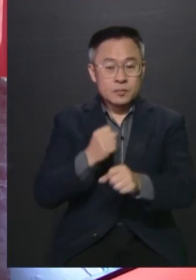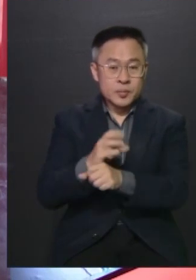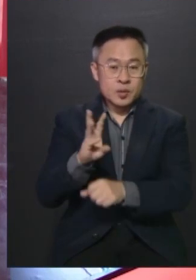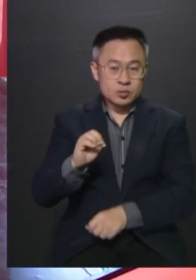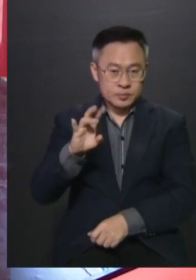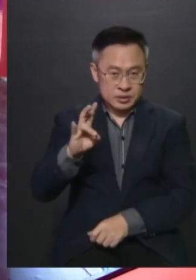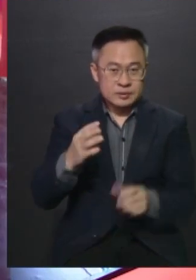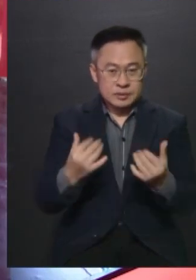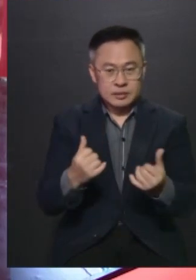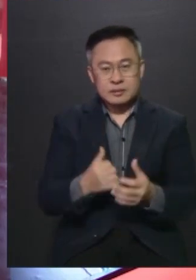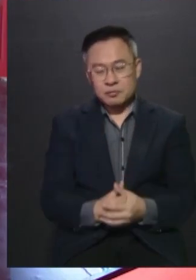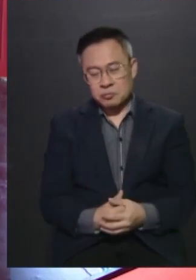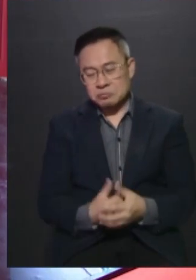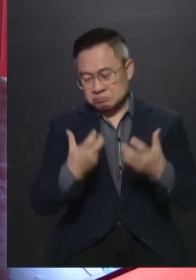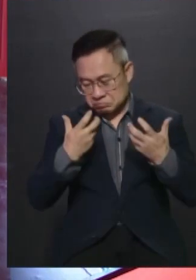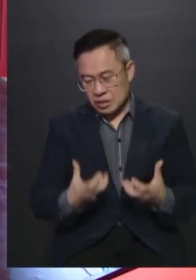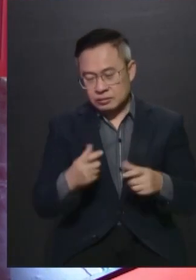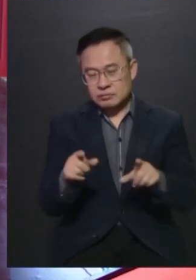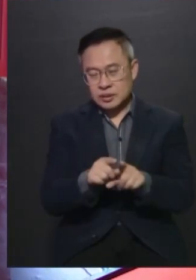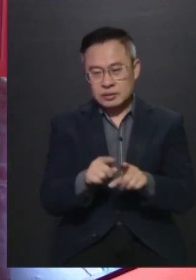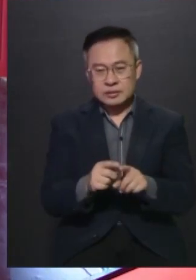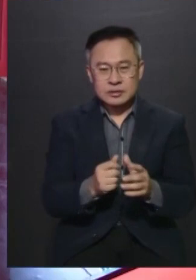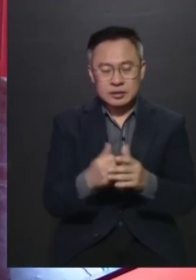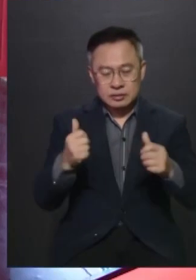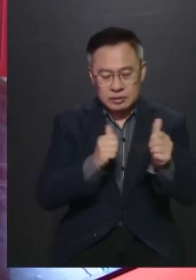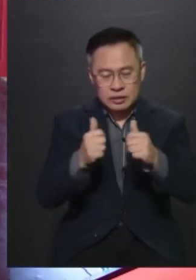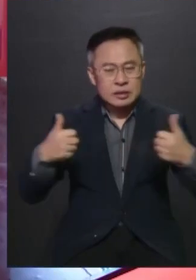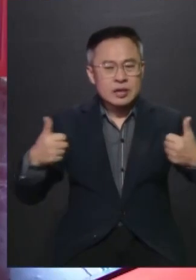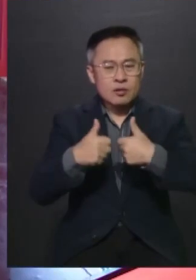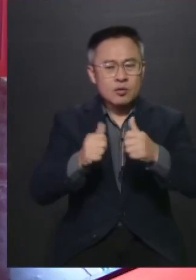นเนี่ย เจอญี่ปุ่นเลย หนักด้วยแต่ละทัวร์นาเมนต์ที่ต้องเจอ